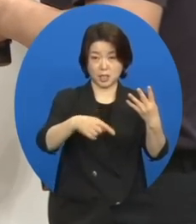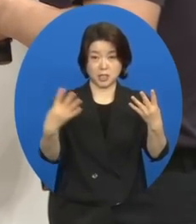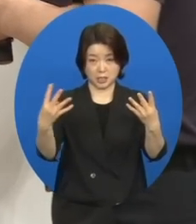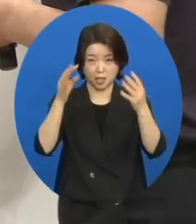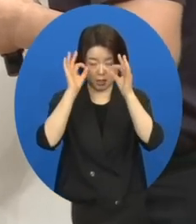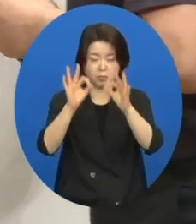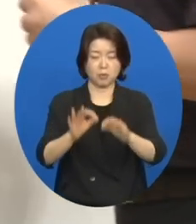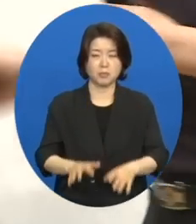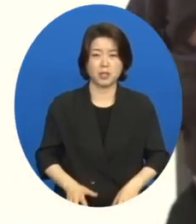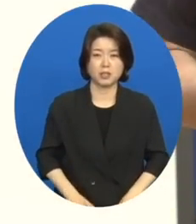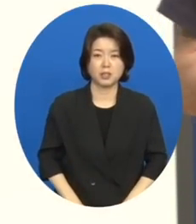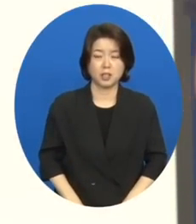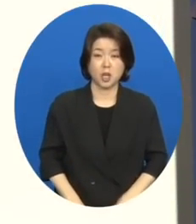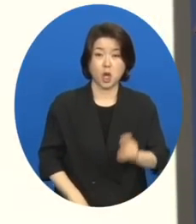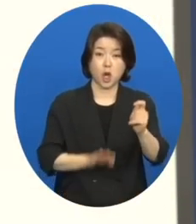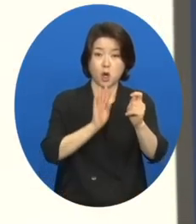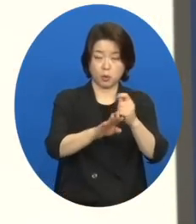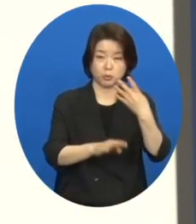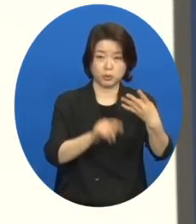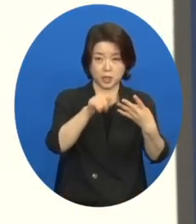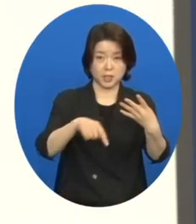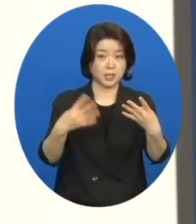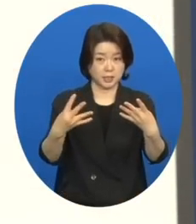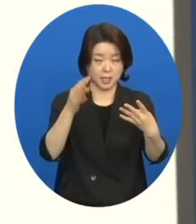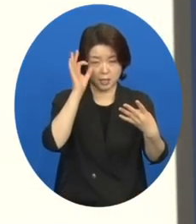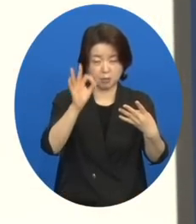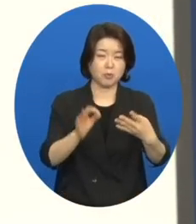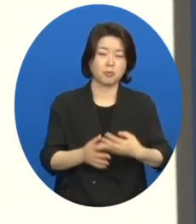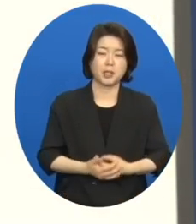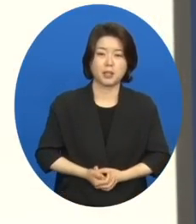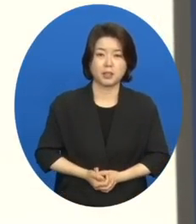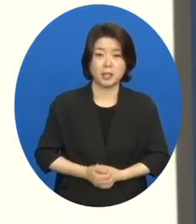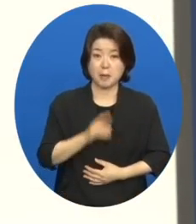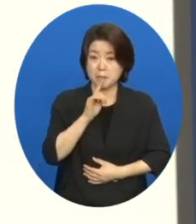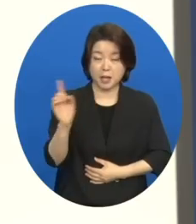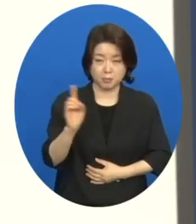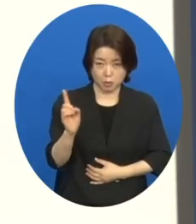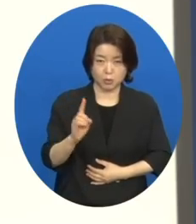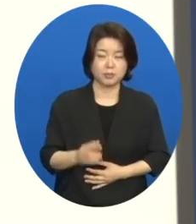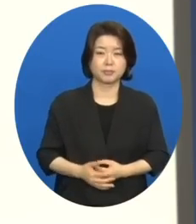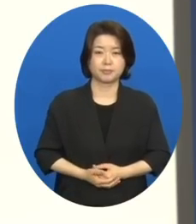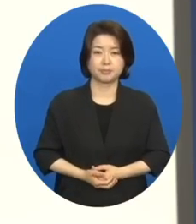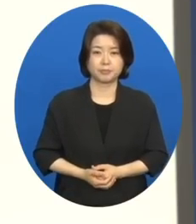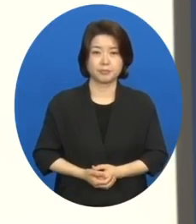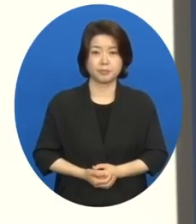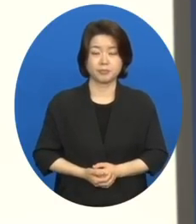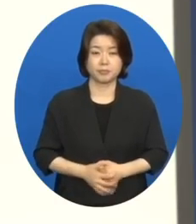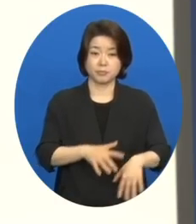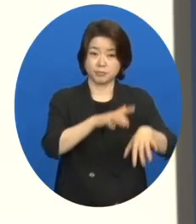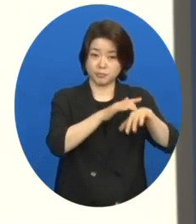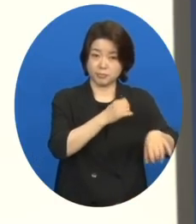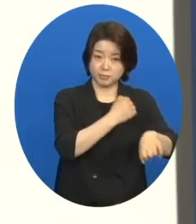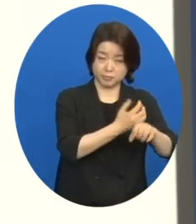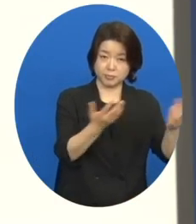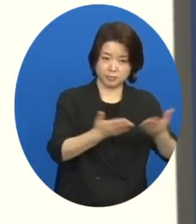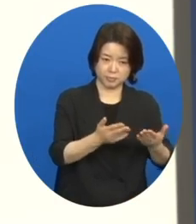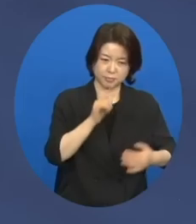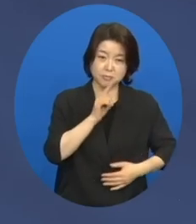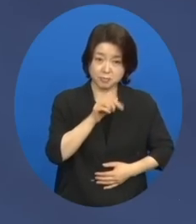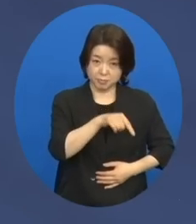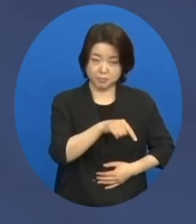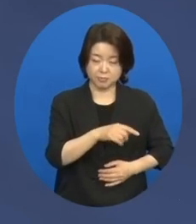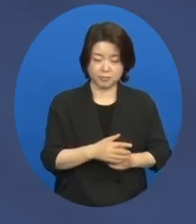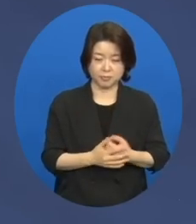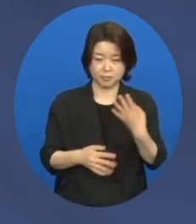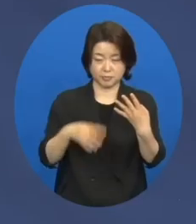보면 4장 4절에 보면요 이렇게 또 말씀해요. 자, 이 사탄이 하는 일이 정확한데